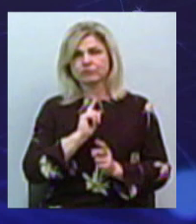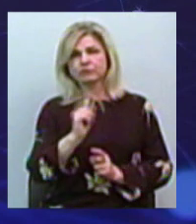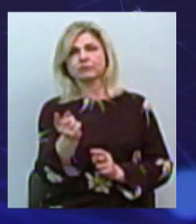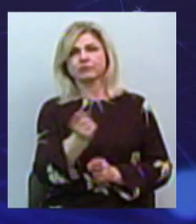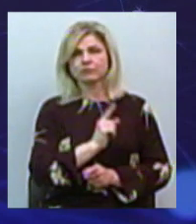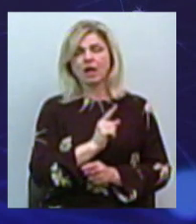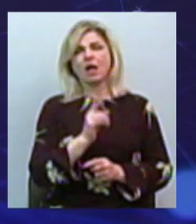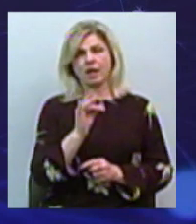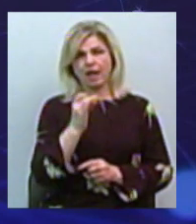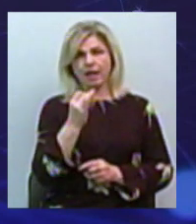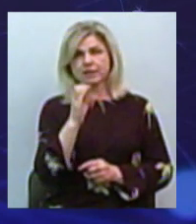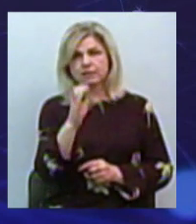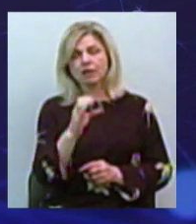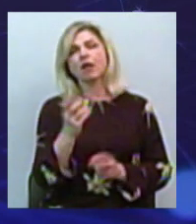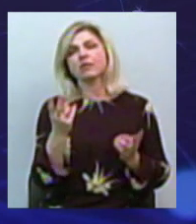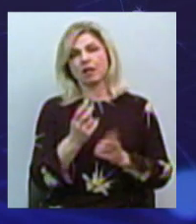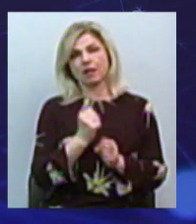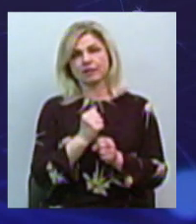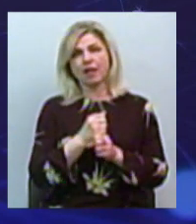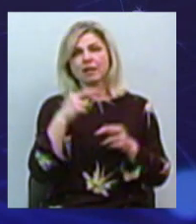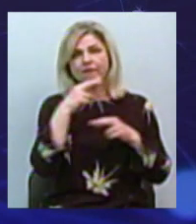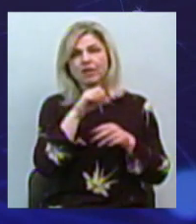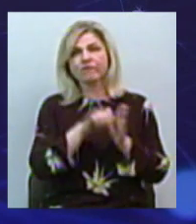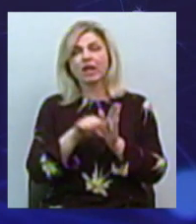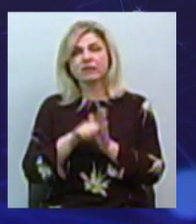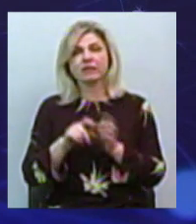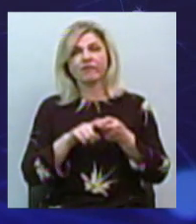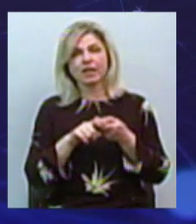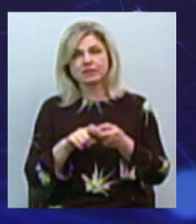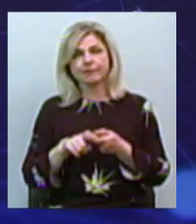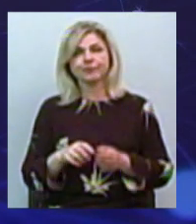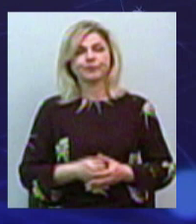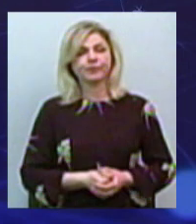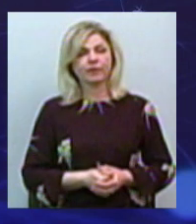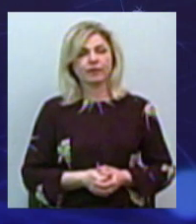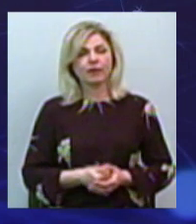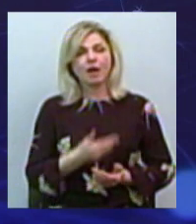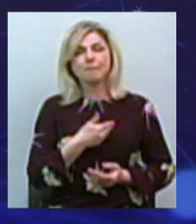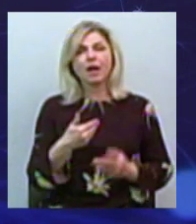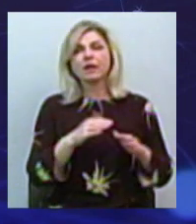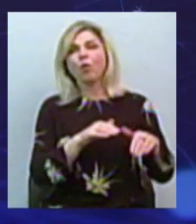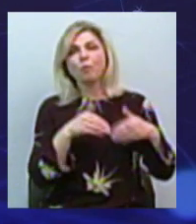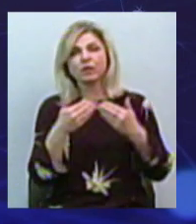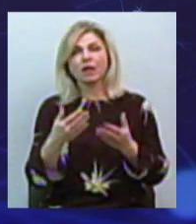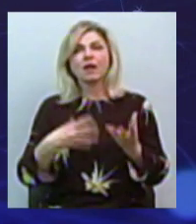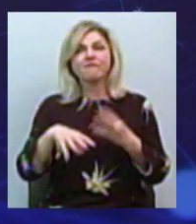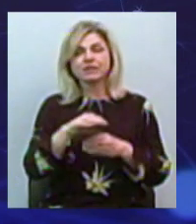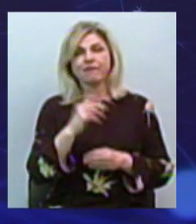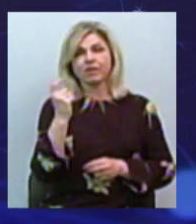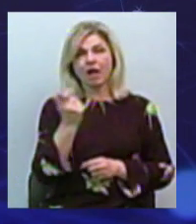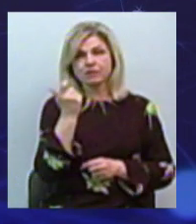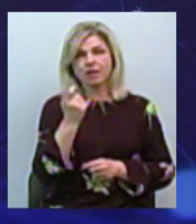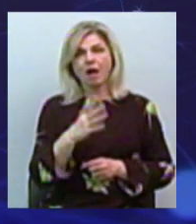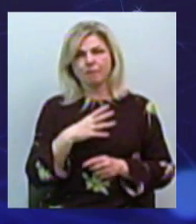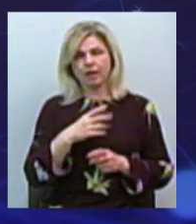Також і в цьому році ми давали рекомендацію, тим більше, коли почався це питання, піднялося з коронавірусом, ми рекомендували всім власникам, були